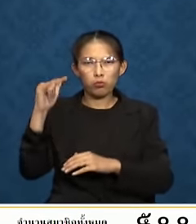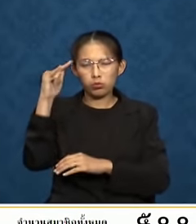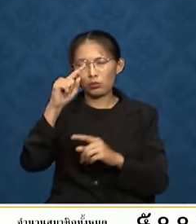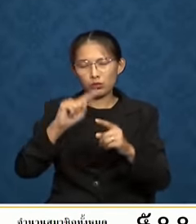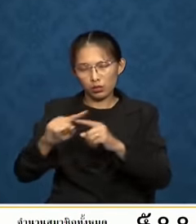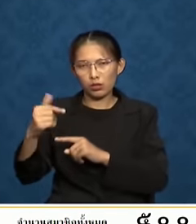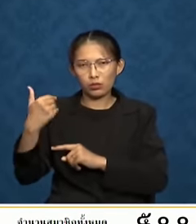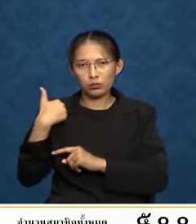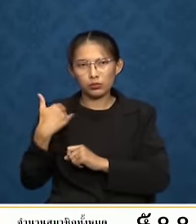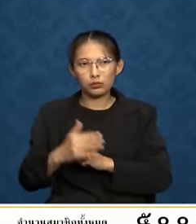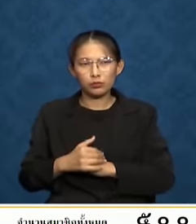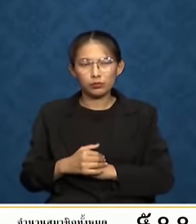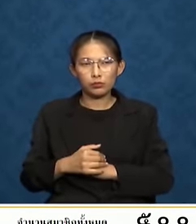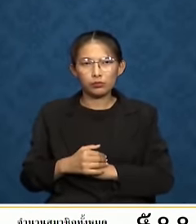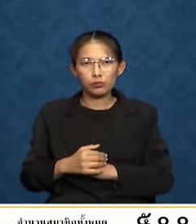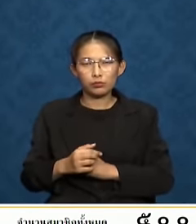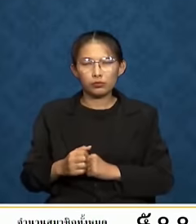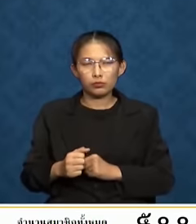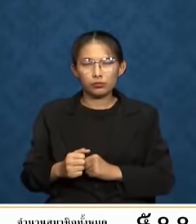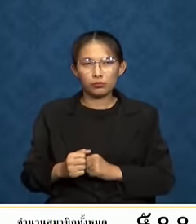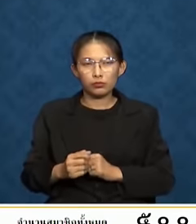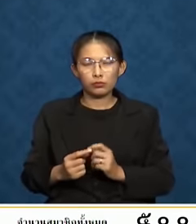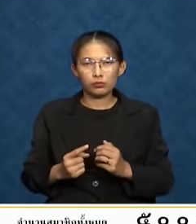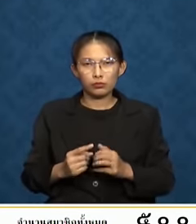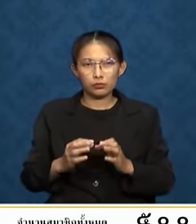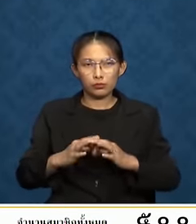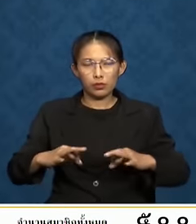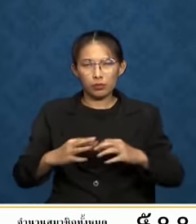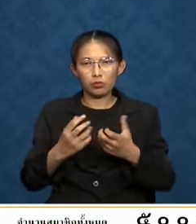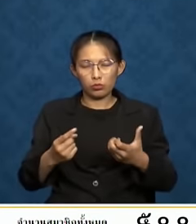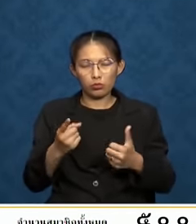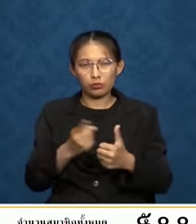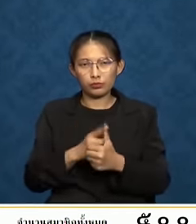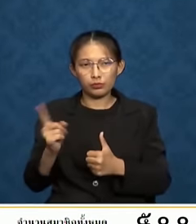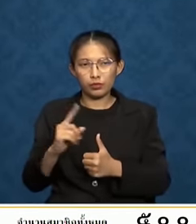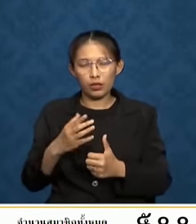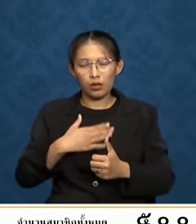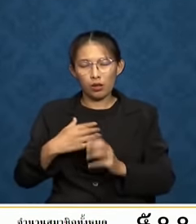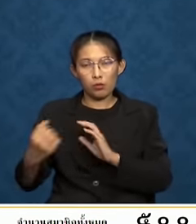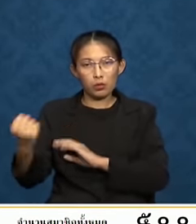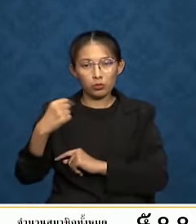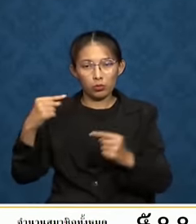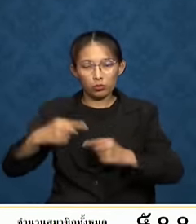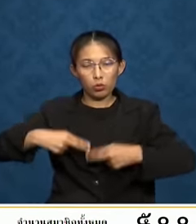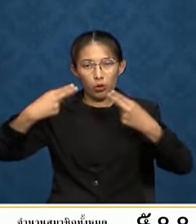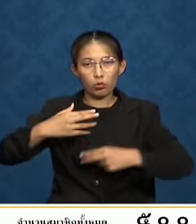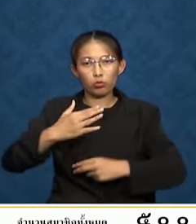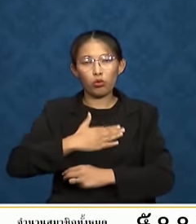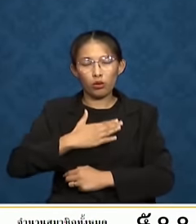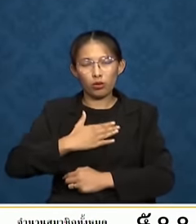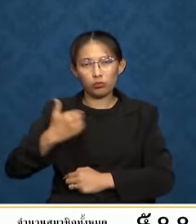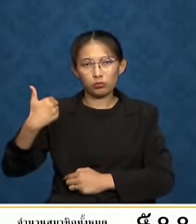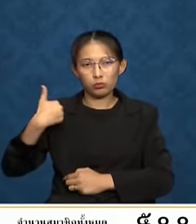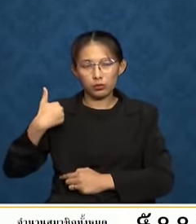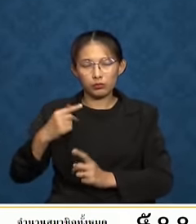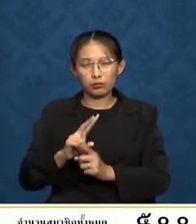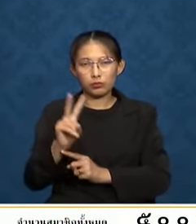ไปเพราะฉะนั้นไอ้ตัวนี้เนี่ย 1เราจะสร้างความมั่นคงทางอาวุธของเรา